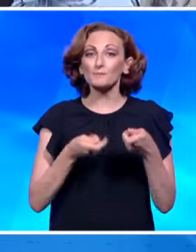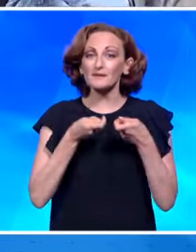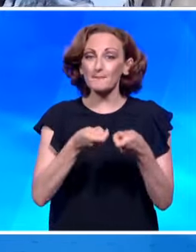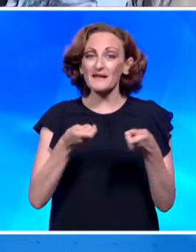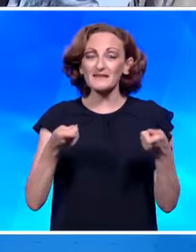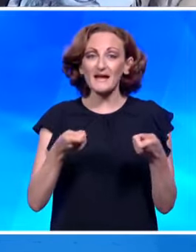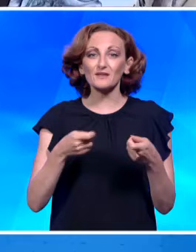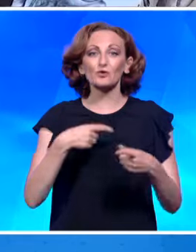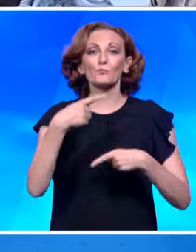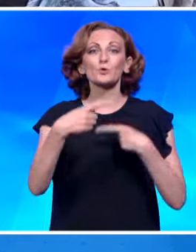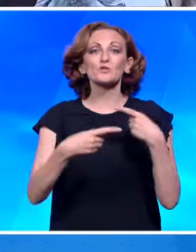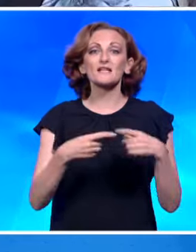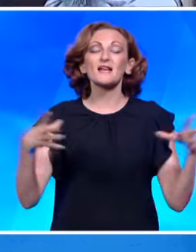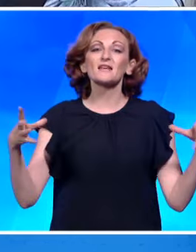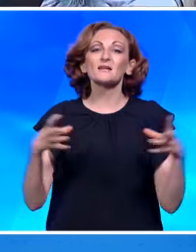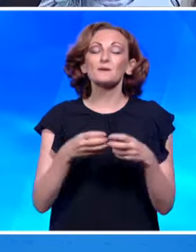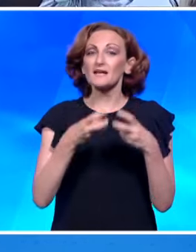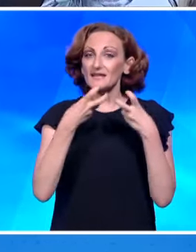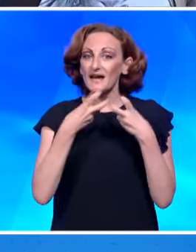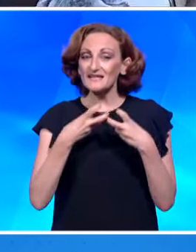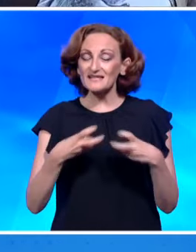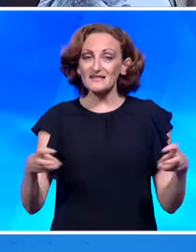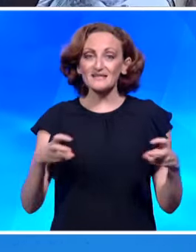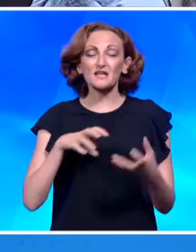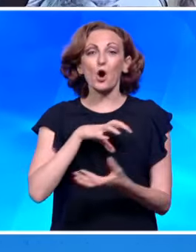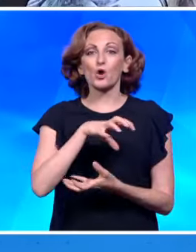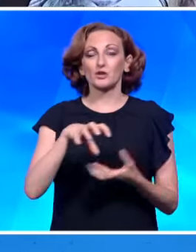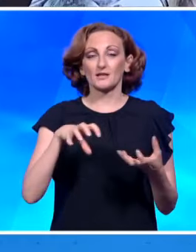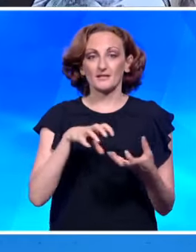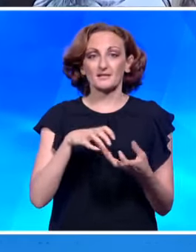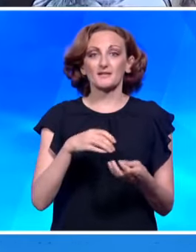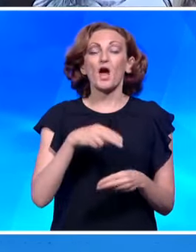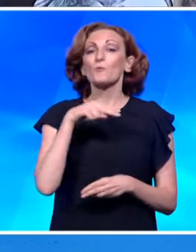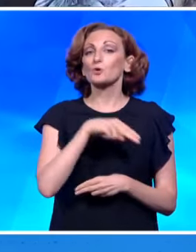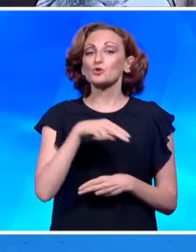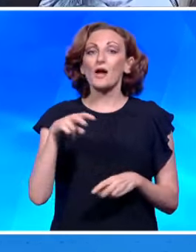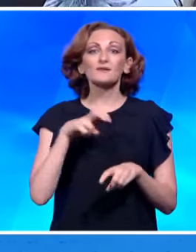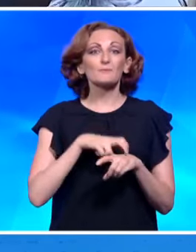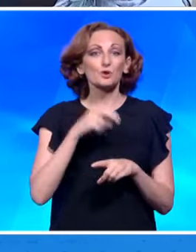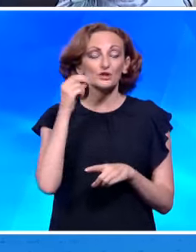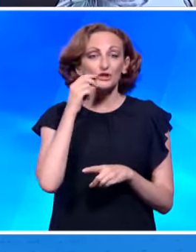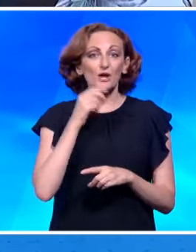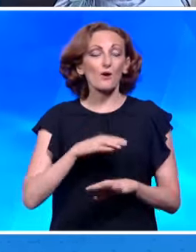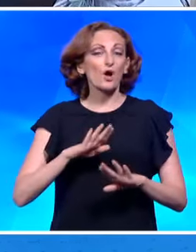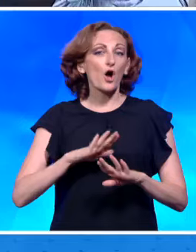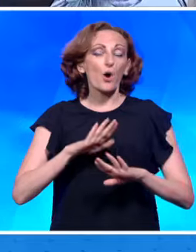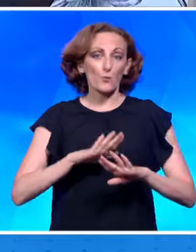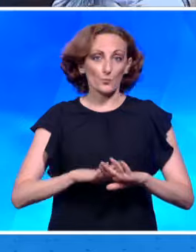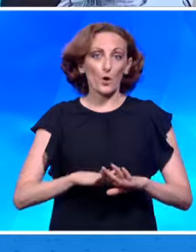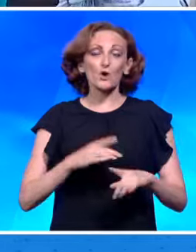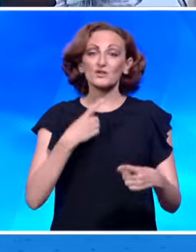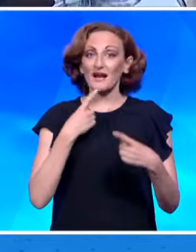процеса на намиране на изход от кризата. Продължаваме промяната. Демократична България пък поставиха на масата на разговори